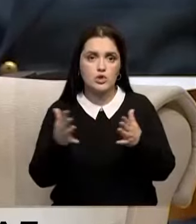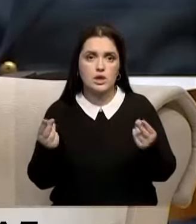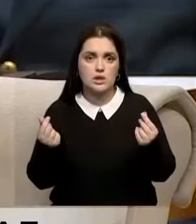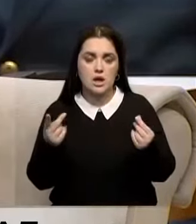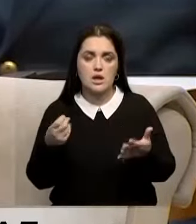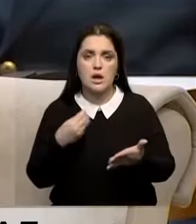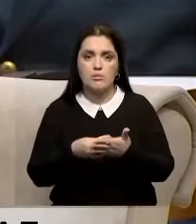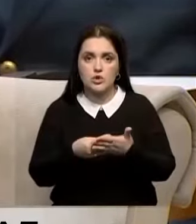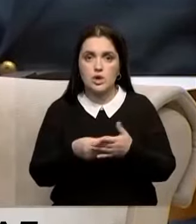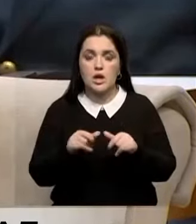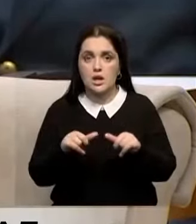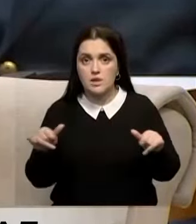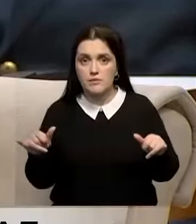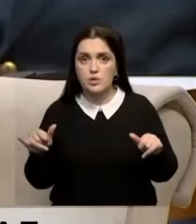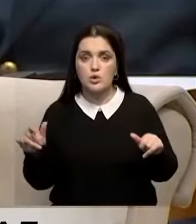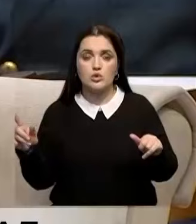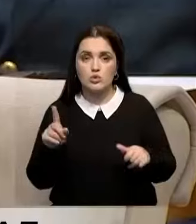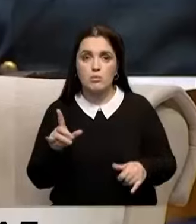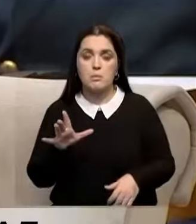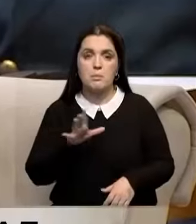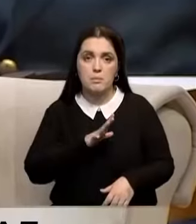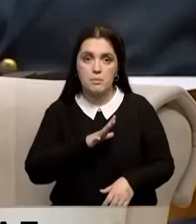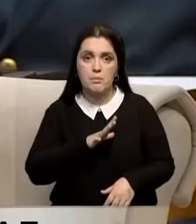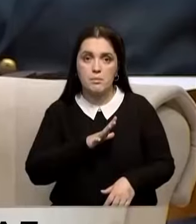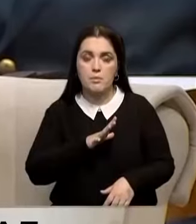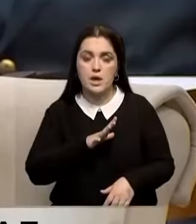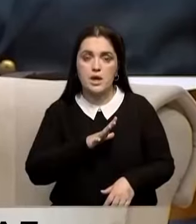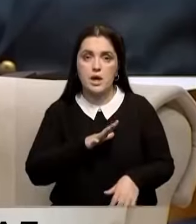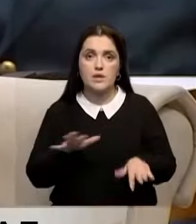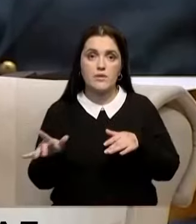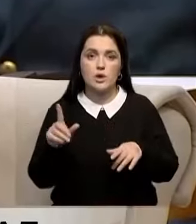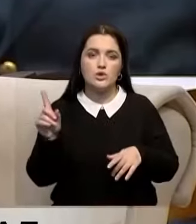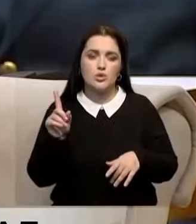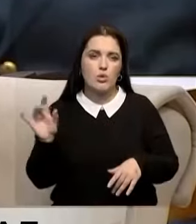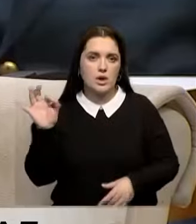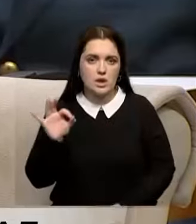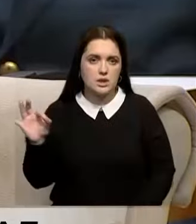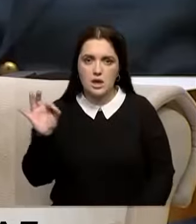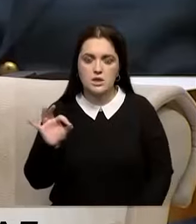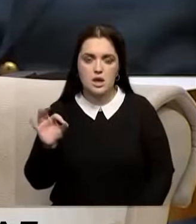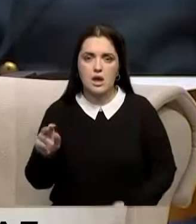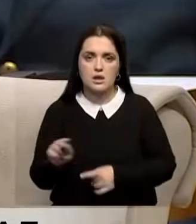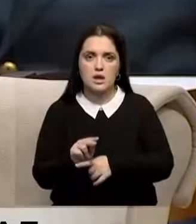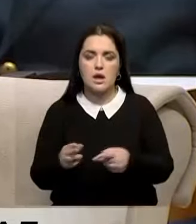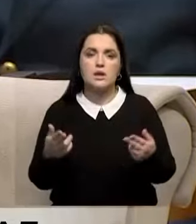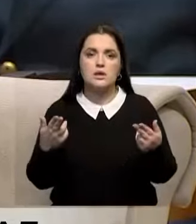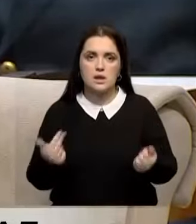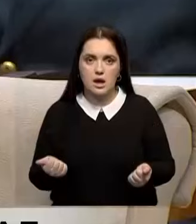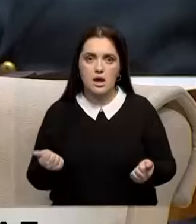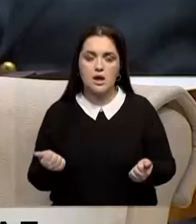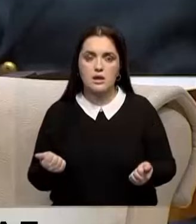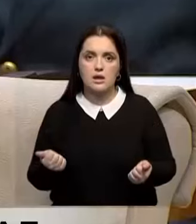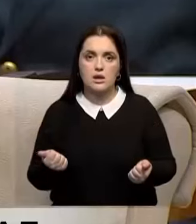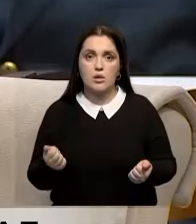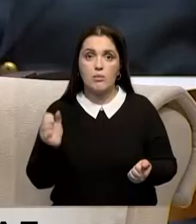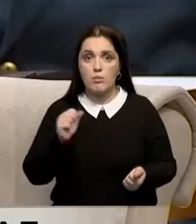бюджет развития, чтобы было куда двигаться нам. Что касается корректировок, да, можно,